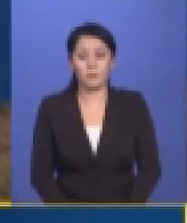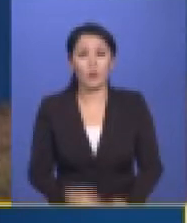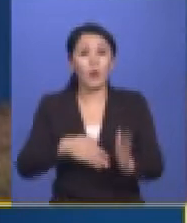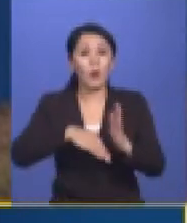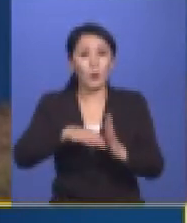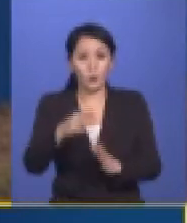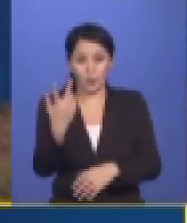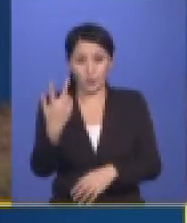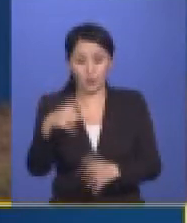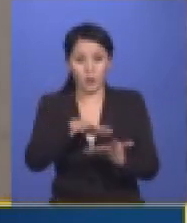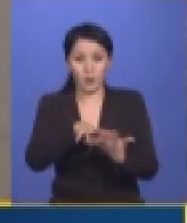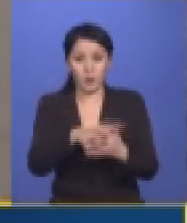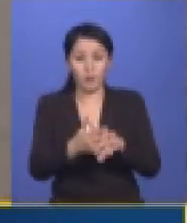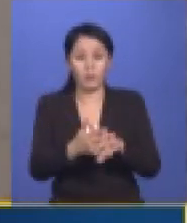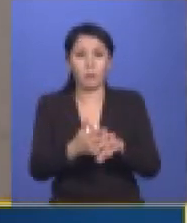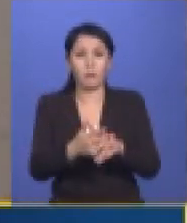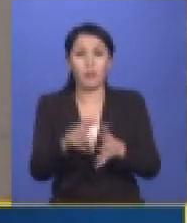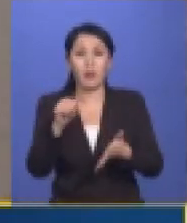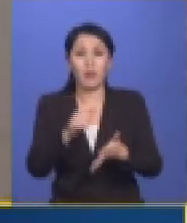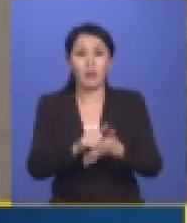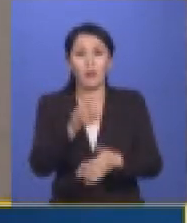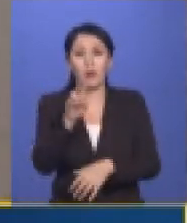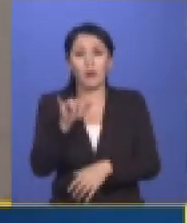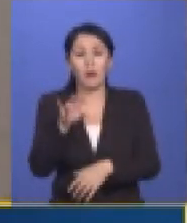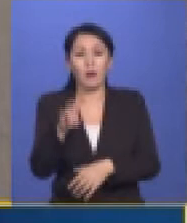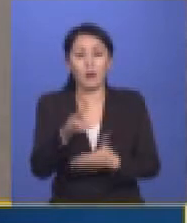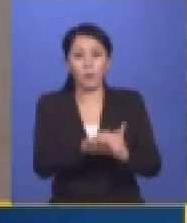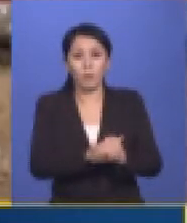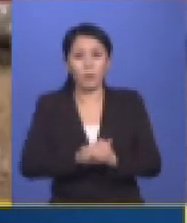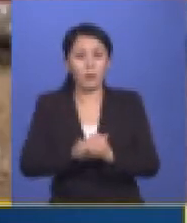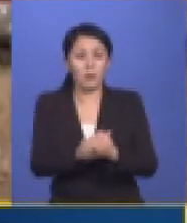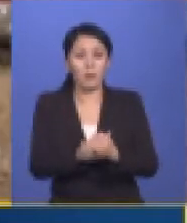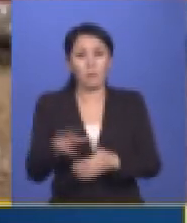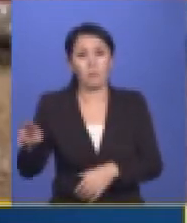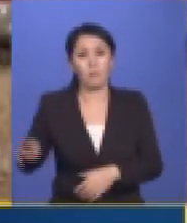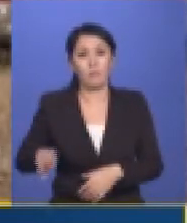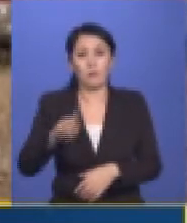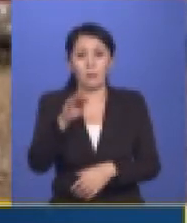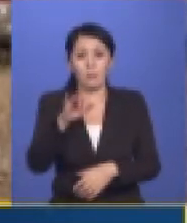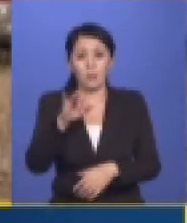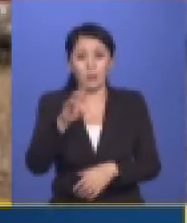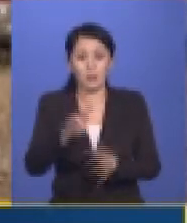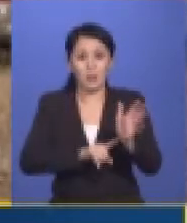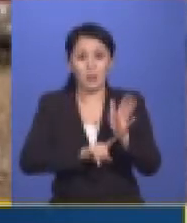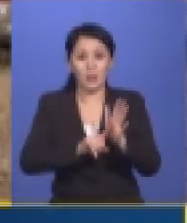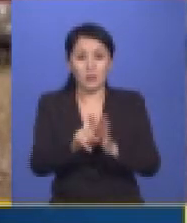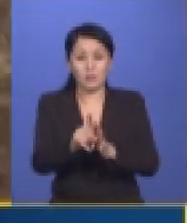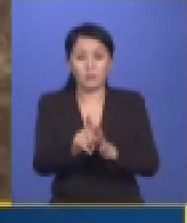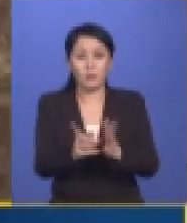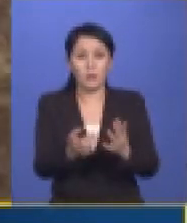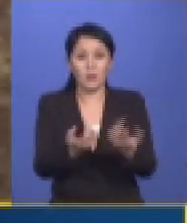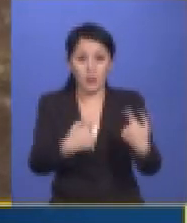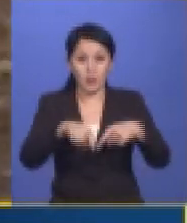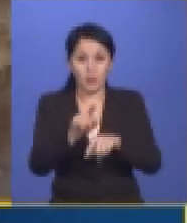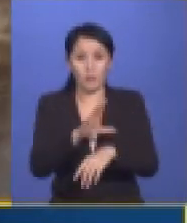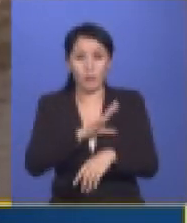Үздік 30 ауыл анықтамалық альбомы ақын тұлға достық қоғамдық қорының директоры Мұратхан Шоққанын бастамасымен жүзеге асты.